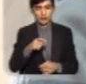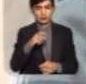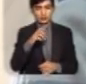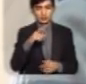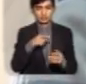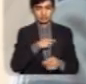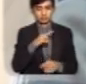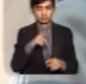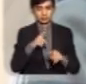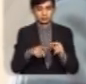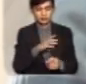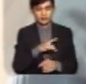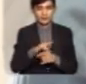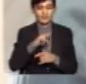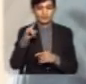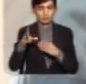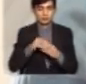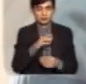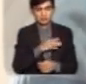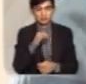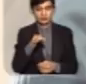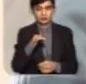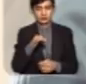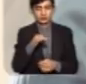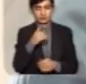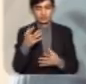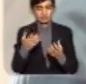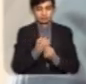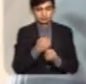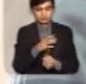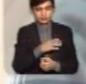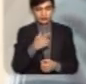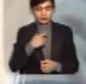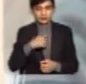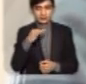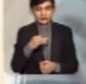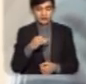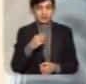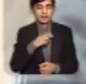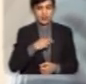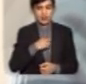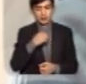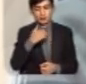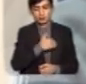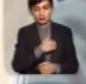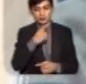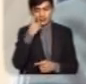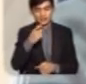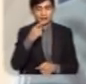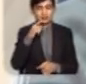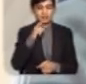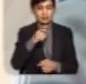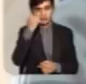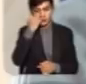нет превратился воздуха полета дистан или молчание темноты я хочу сказать тебе спасибо за то что он